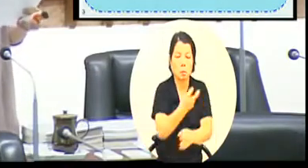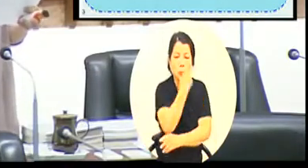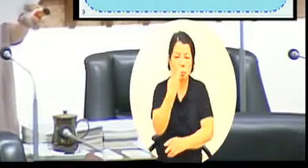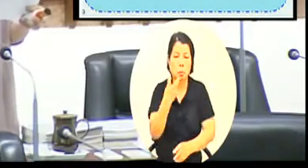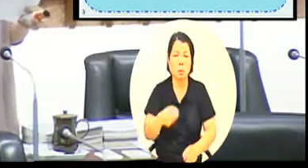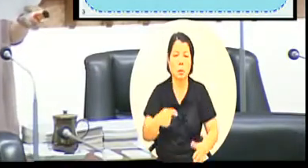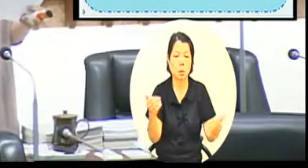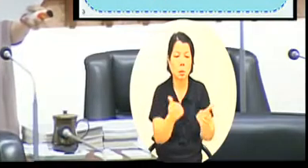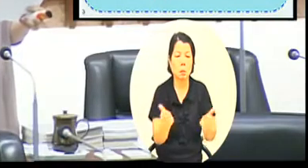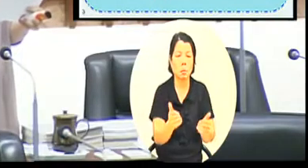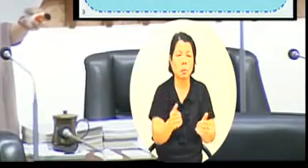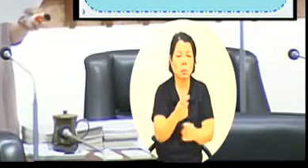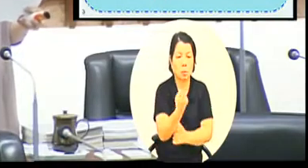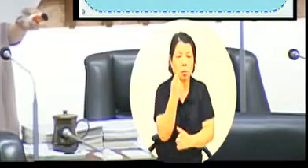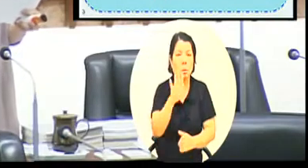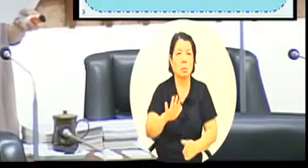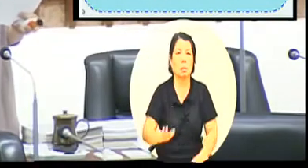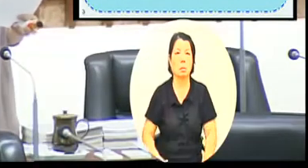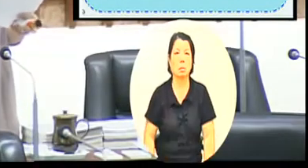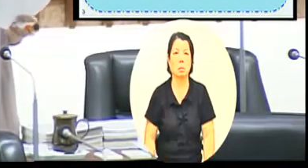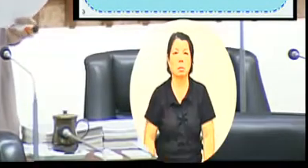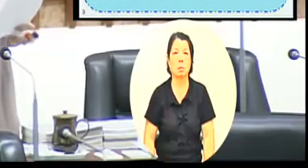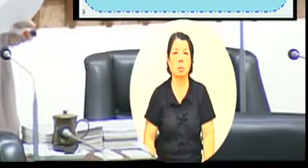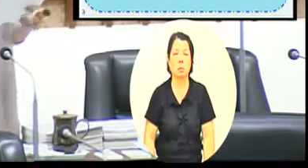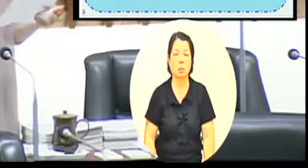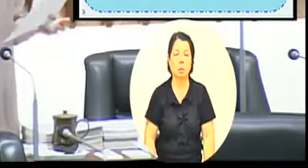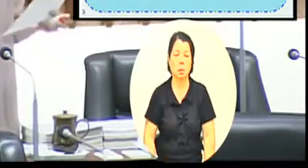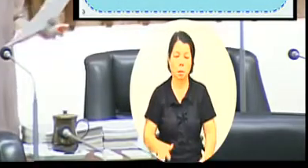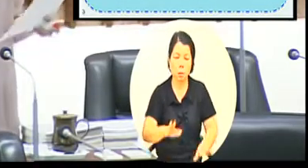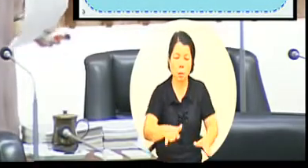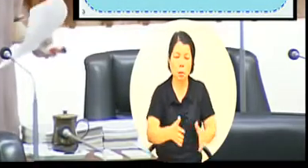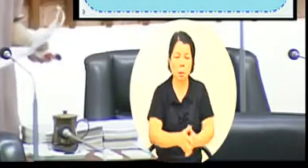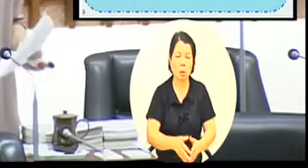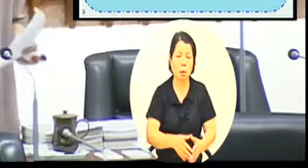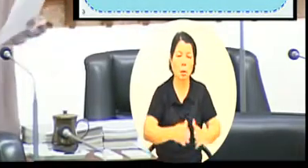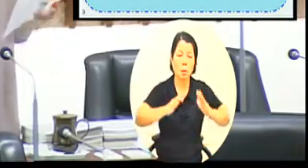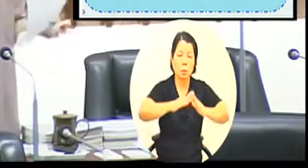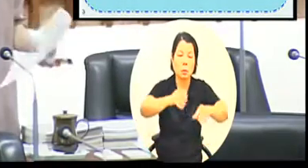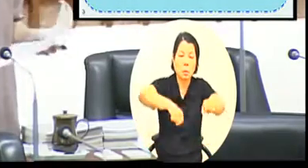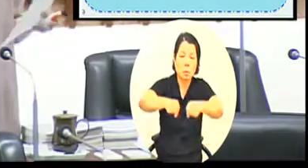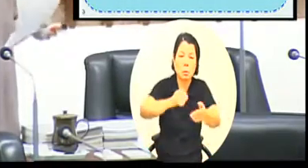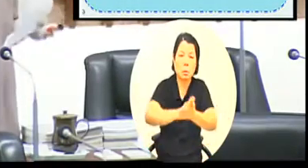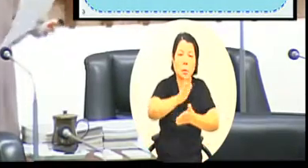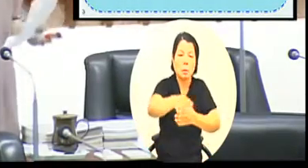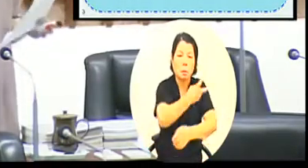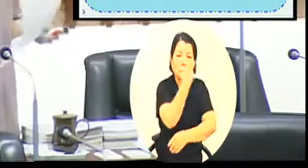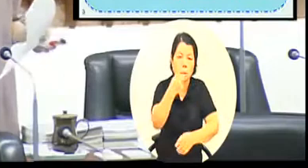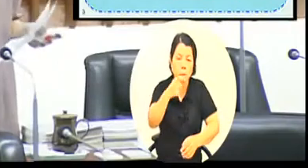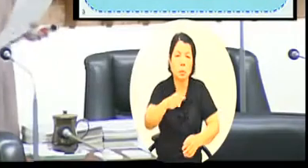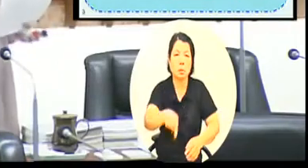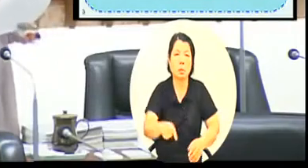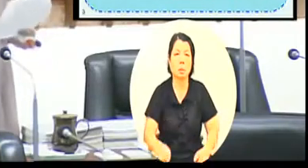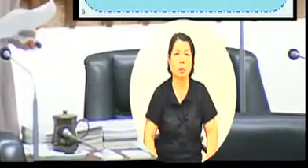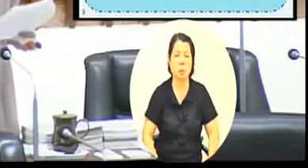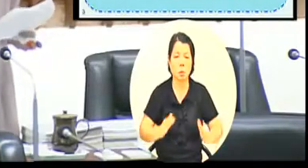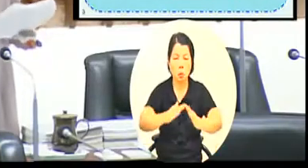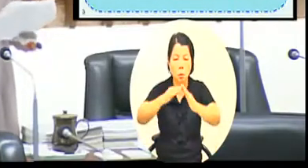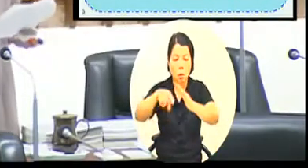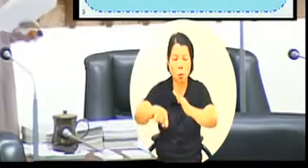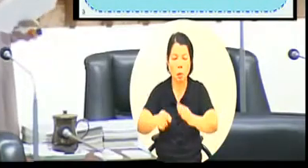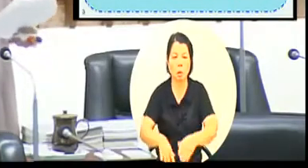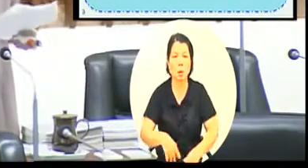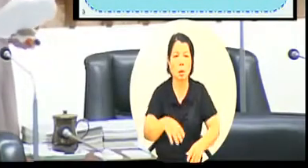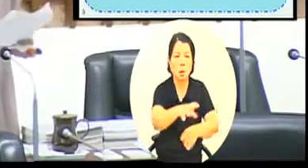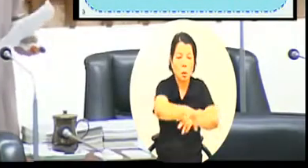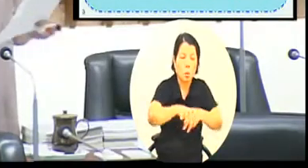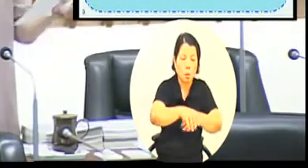这个问题的存在，所以我现在是说在都市计划之后，我们发现都市里面还有农地的